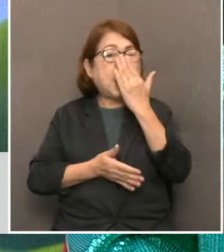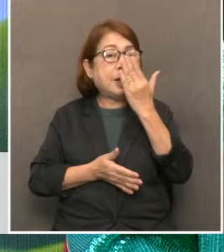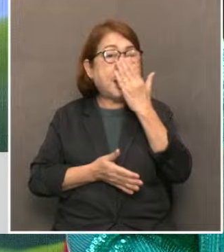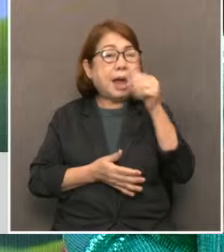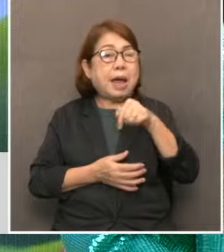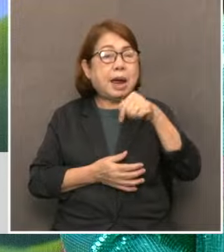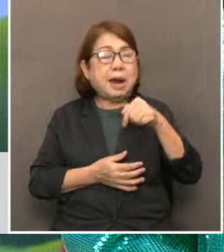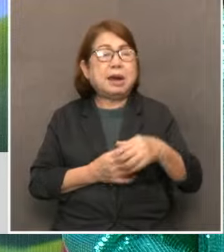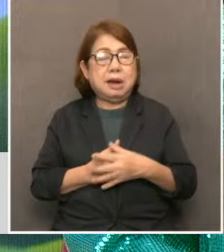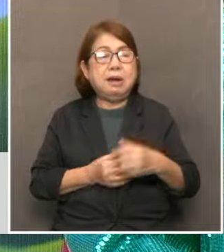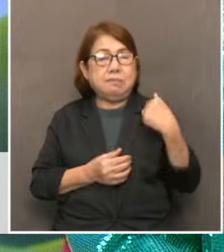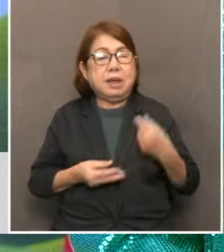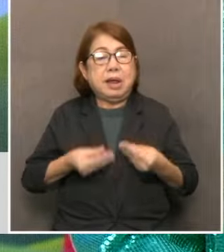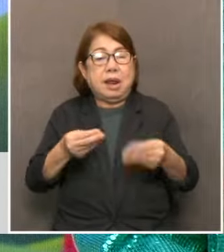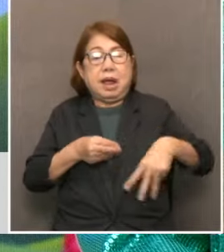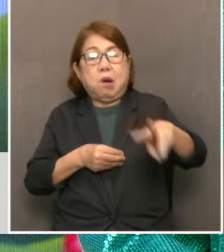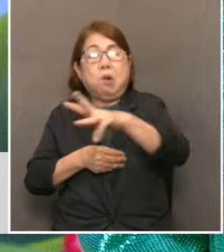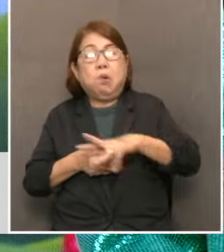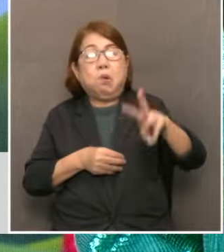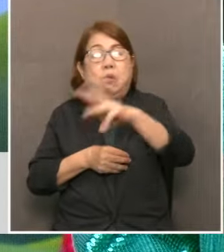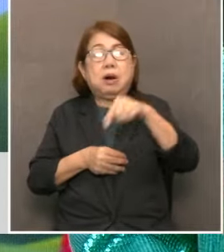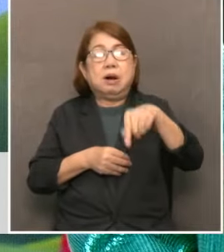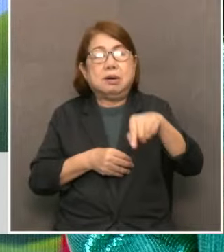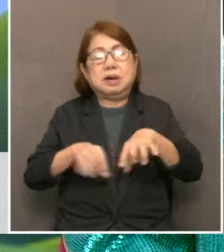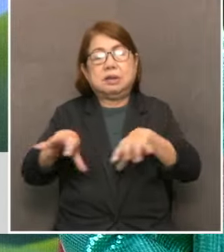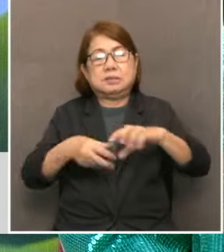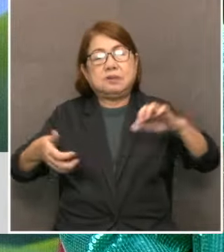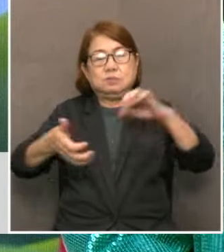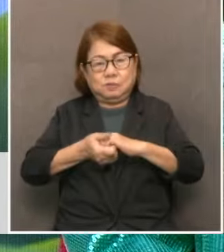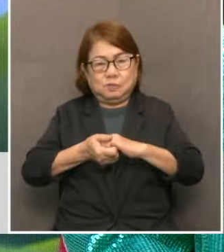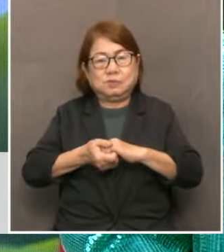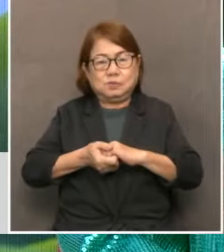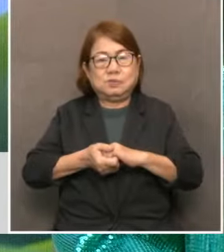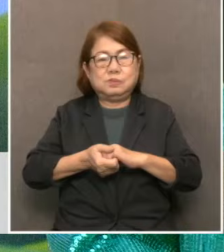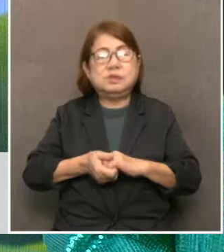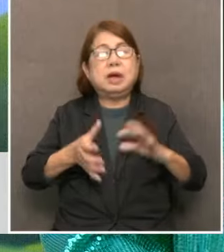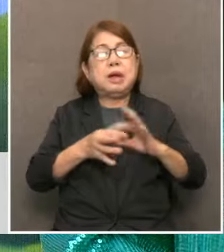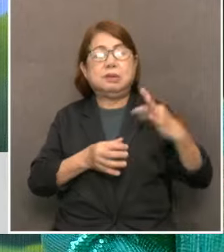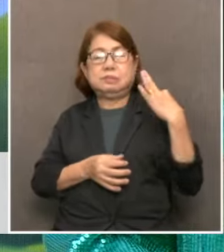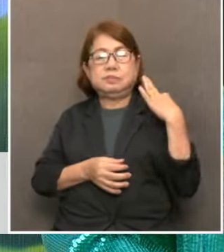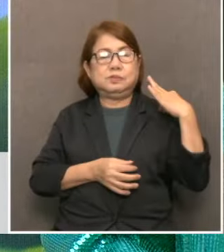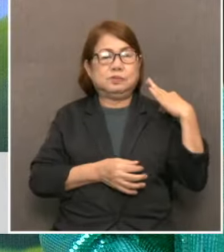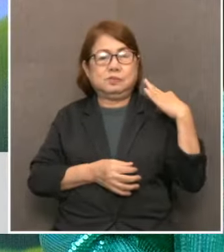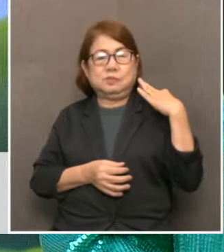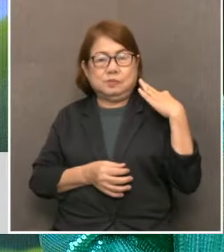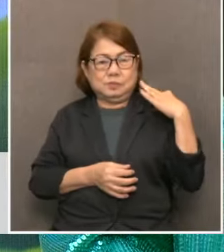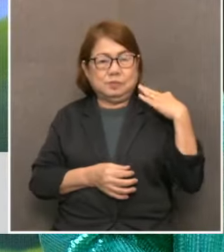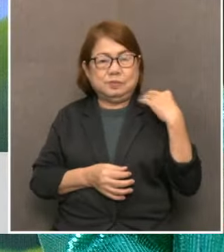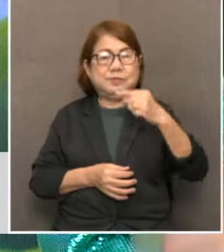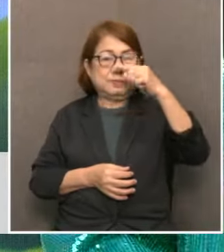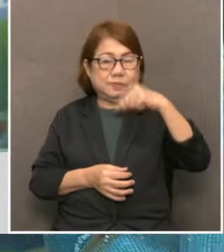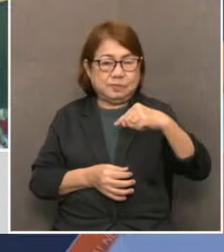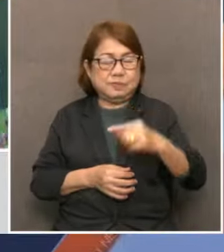ก็มีการมอบพื้นที่นะคะจัดกิจกรรมร่วมกันนะคะเป็นพื้นที่ในการประกวดนะคะ Mr International Thailandค่ะใน